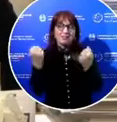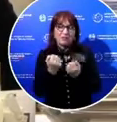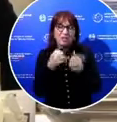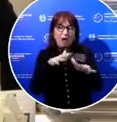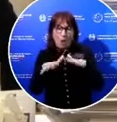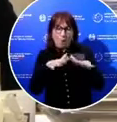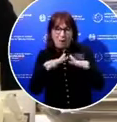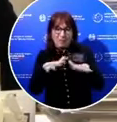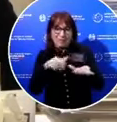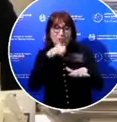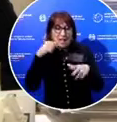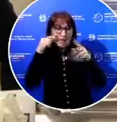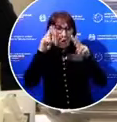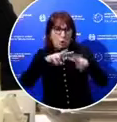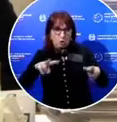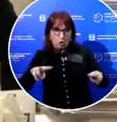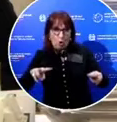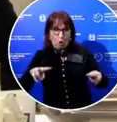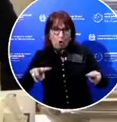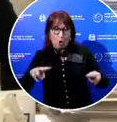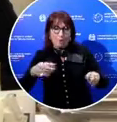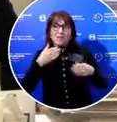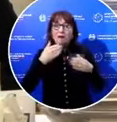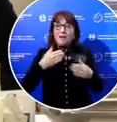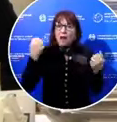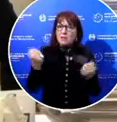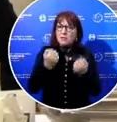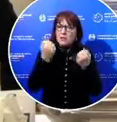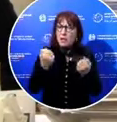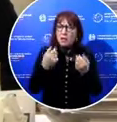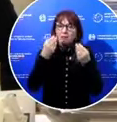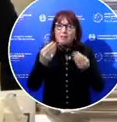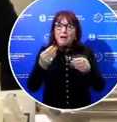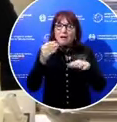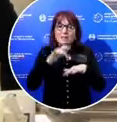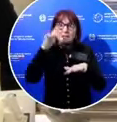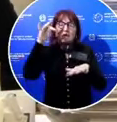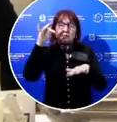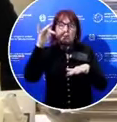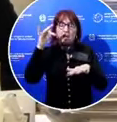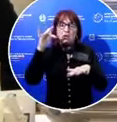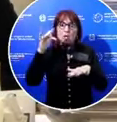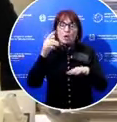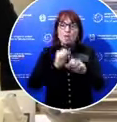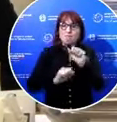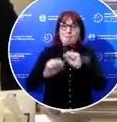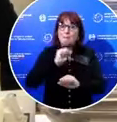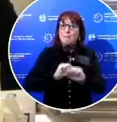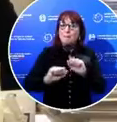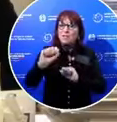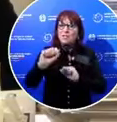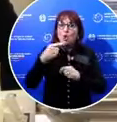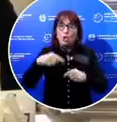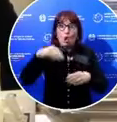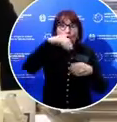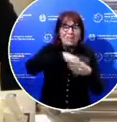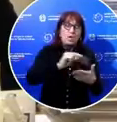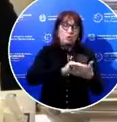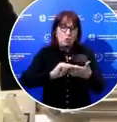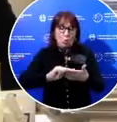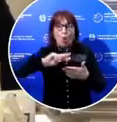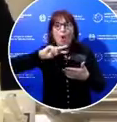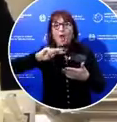operative di controllo con una campagna di sensibilizzazione e prevenzione presso le scuole di